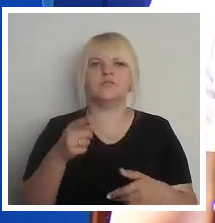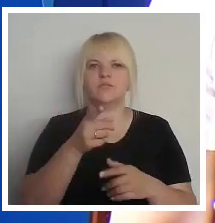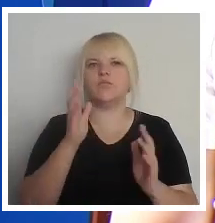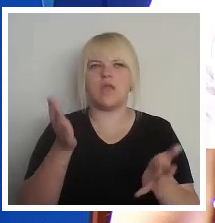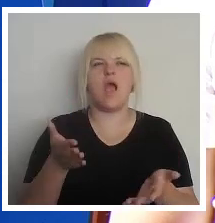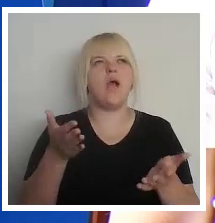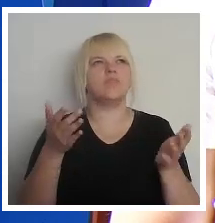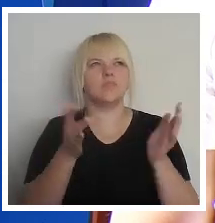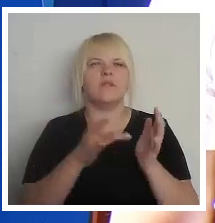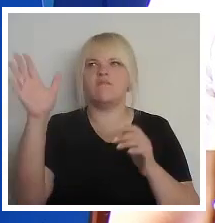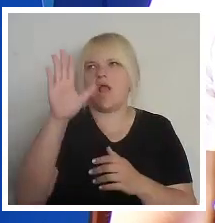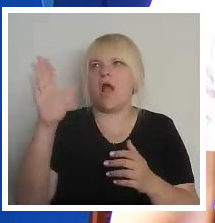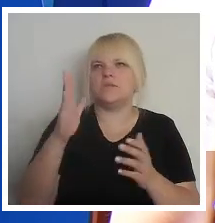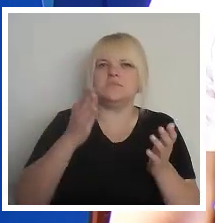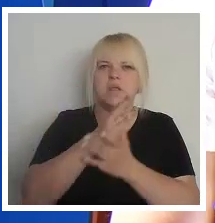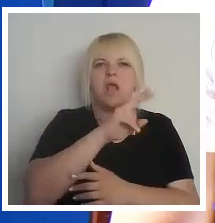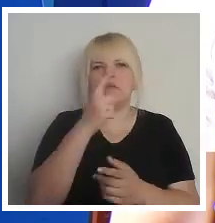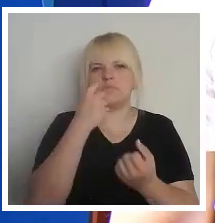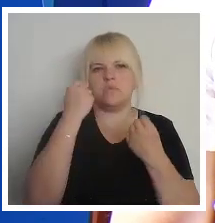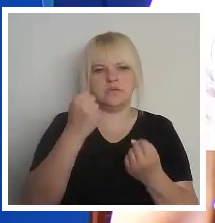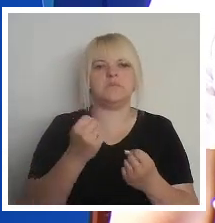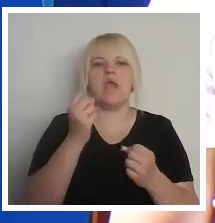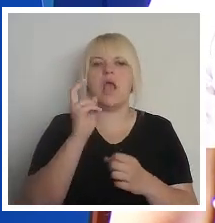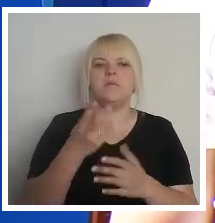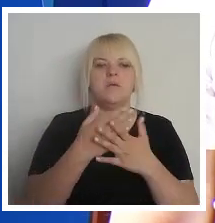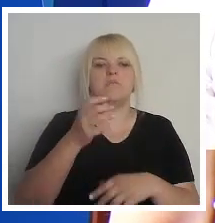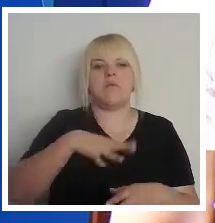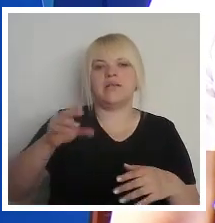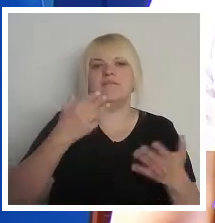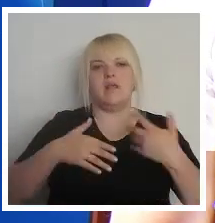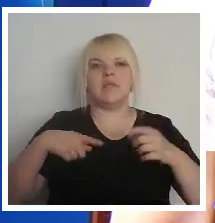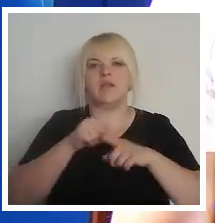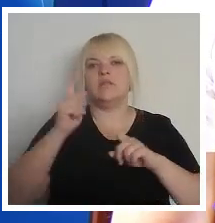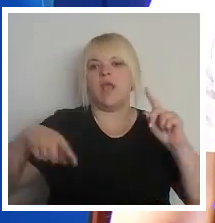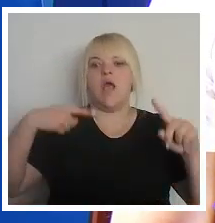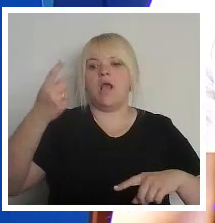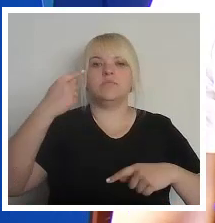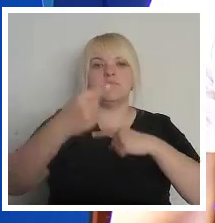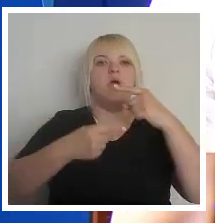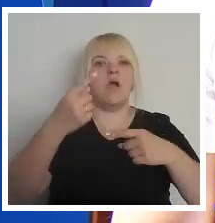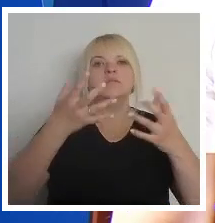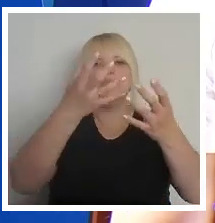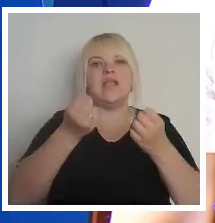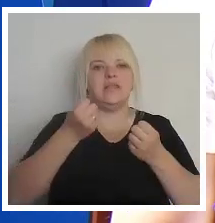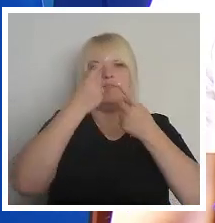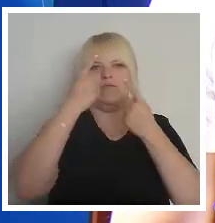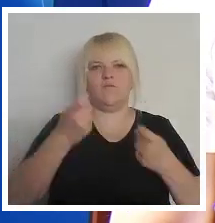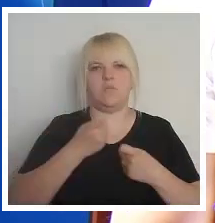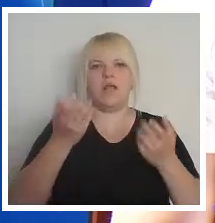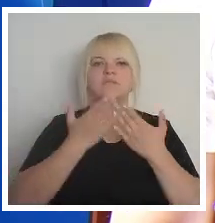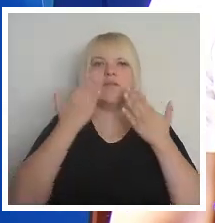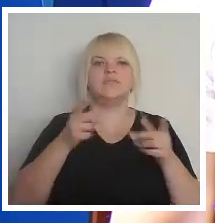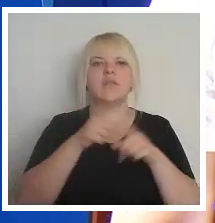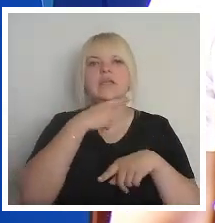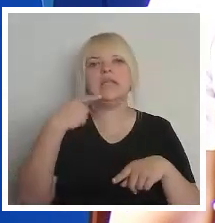tomēr valstiskai pieejai, kā to nostiprināt, ja mēs vēlamies, lai arī nākamās paaudzes saņem informāciju latviski un grib